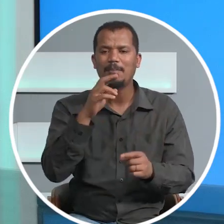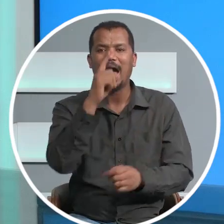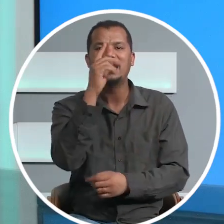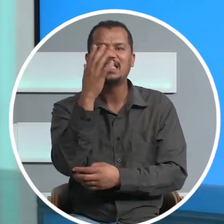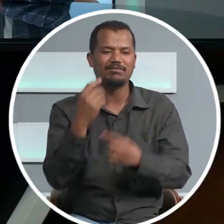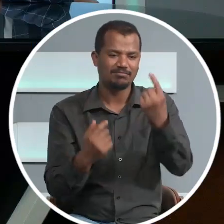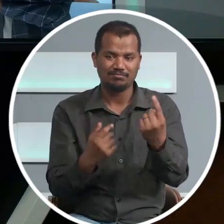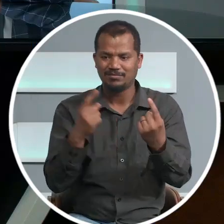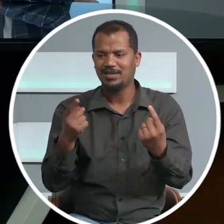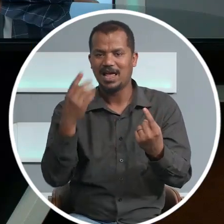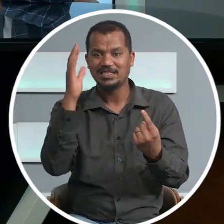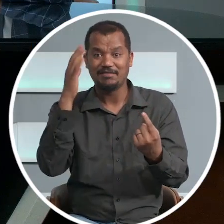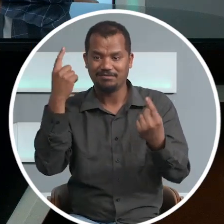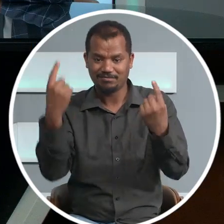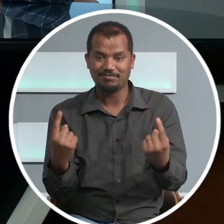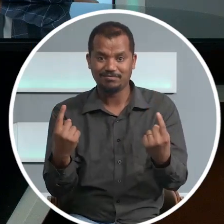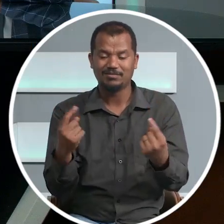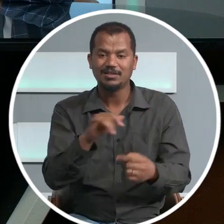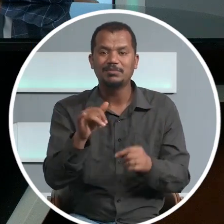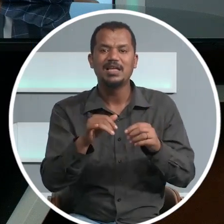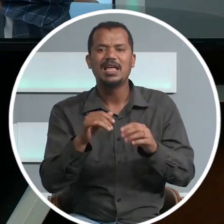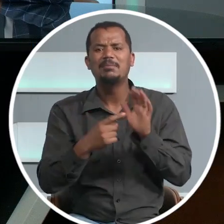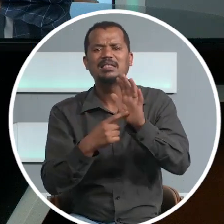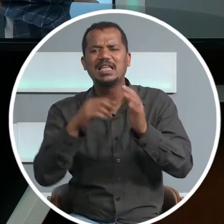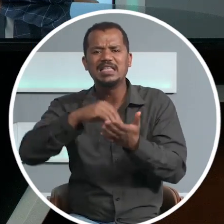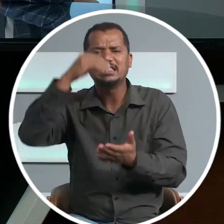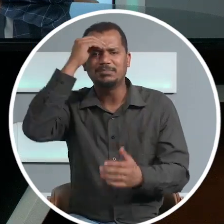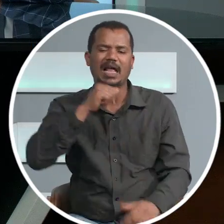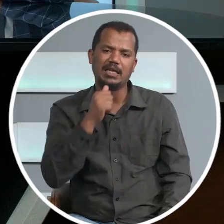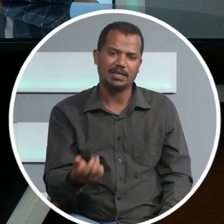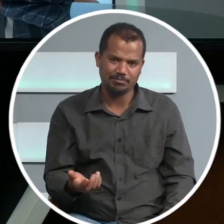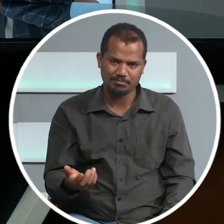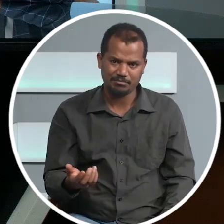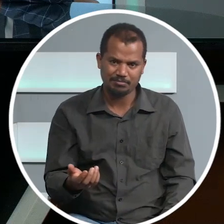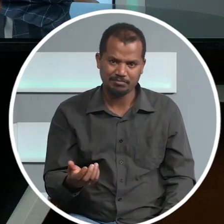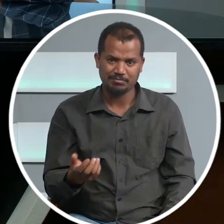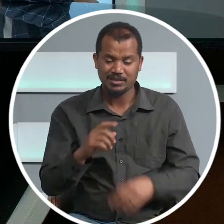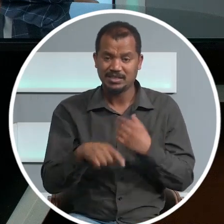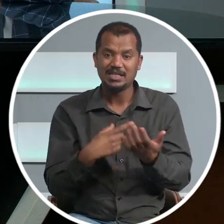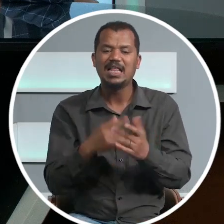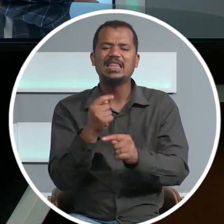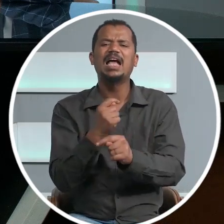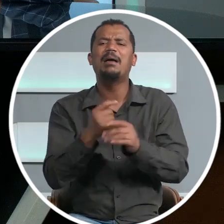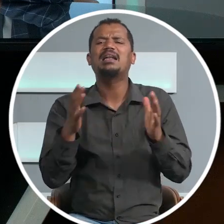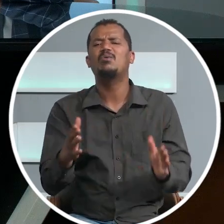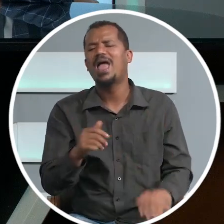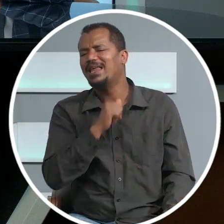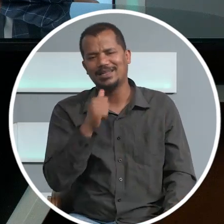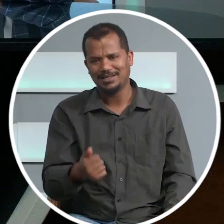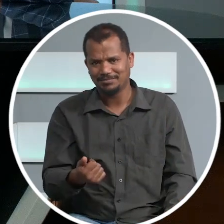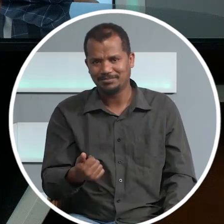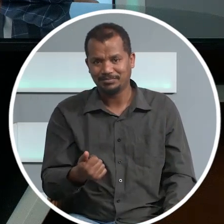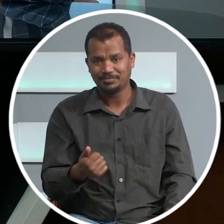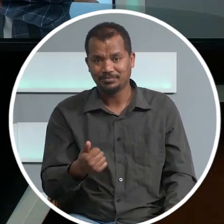ዛፍ አምጥተን አንድና አንድ ሁለት ዛፍ የማሳየት አይነት ትምርት አይደለም ንድፈ ሐሳብ ይበዛል የትምርታችን በዚህ ምክንያት ተግባራዊ አይደለም